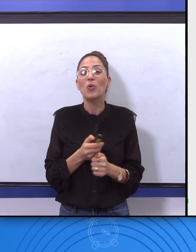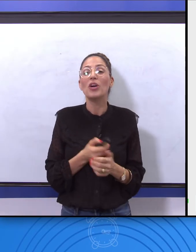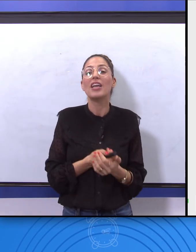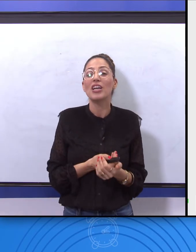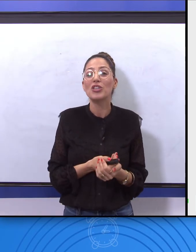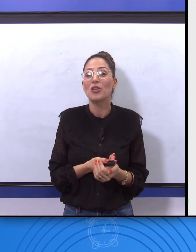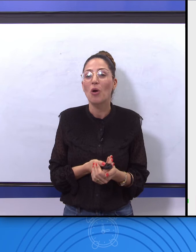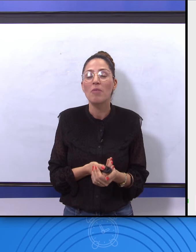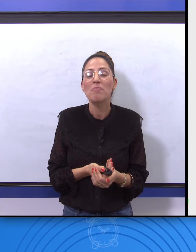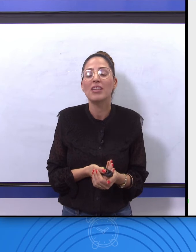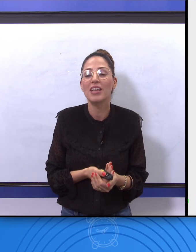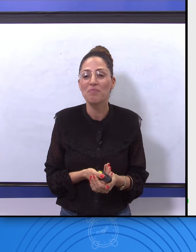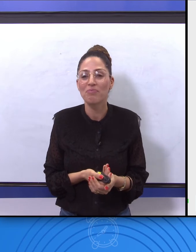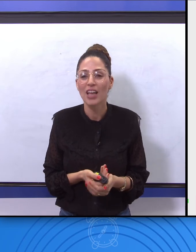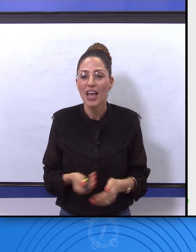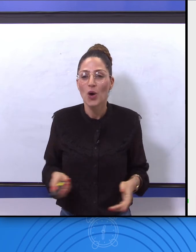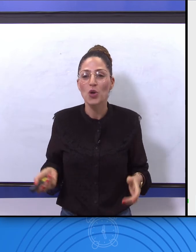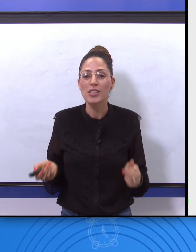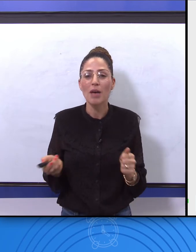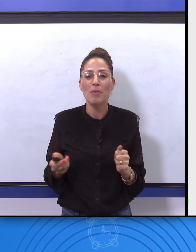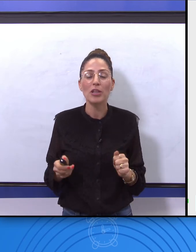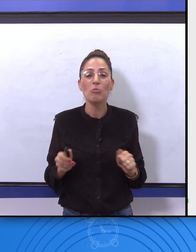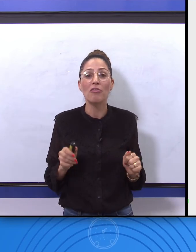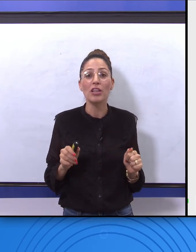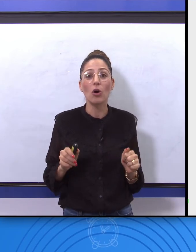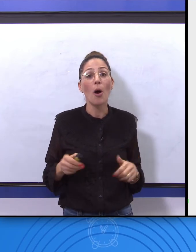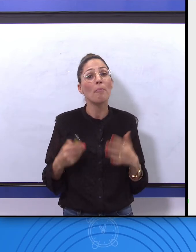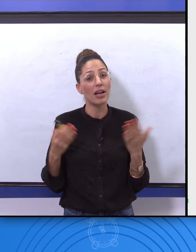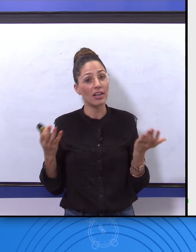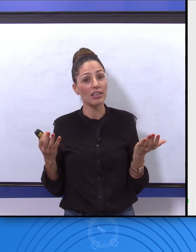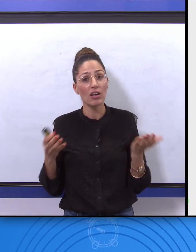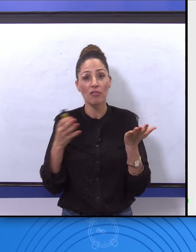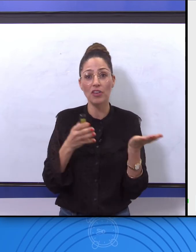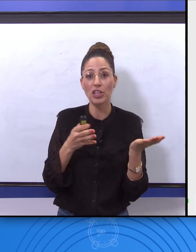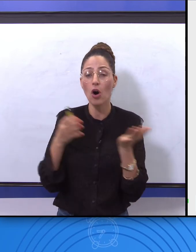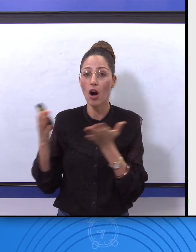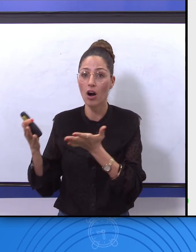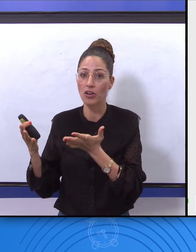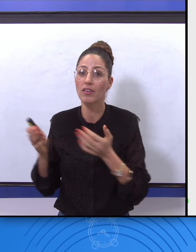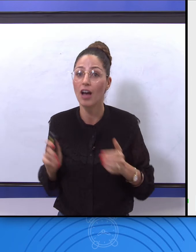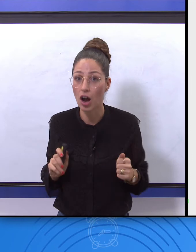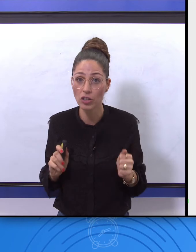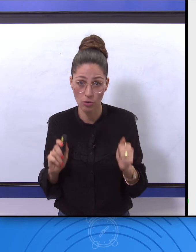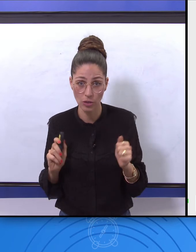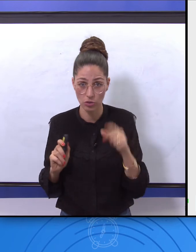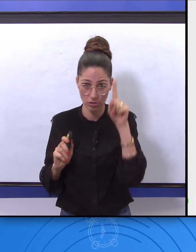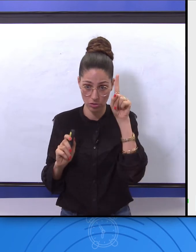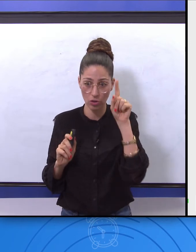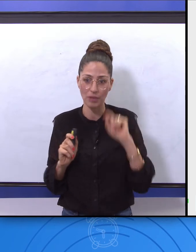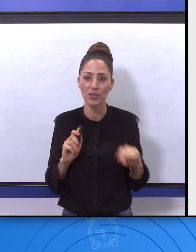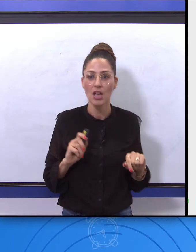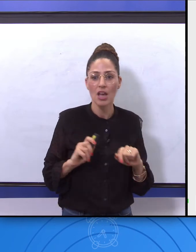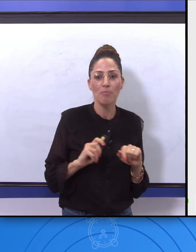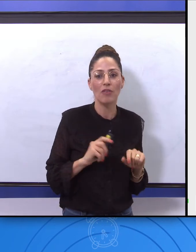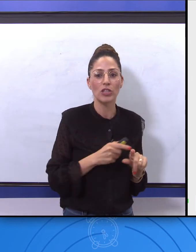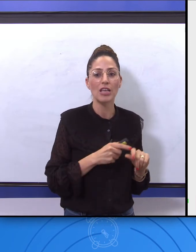האומן אורי גרשט, אומן מדהים. הוא יוצר במדיום הווידאו, באנגלית, וידאו ארט. ארט אומנות,